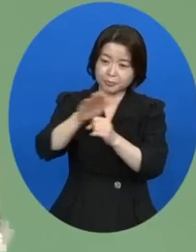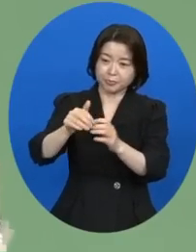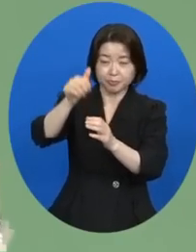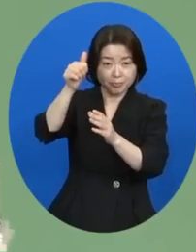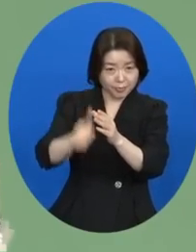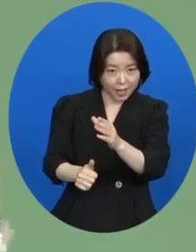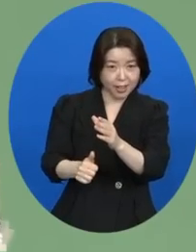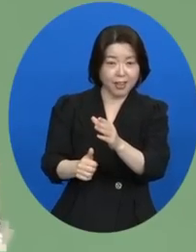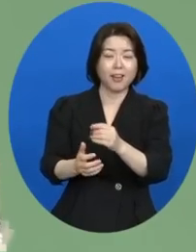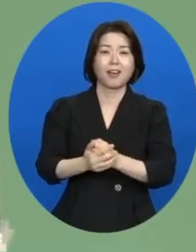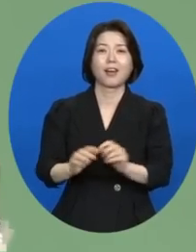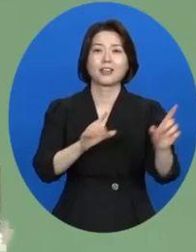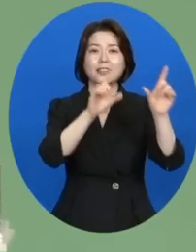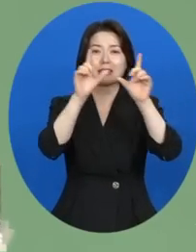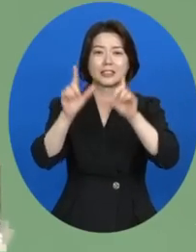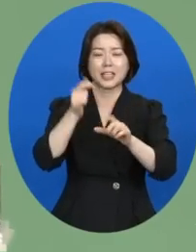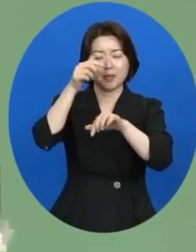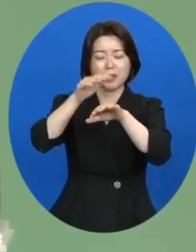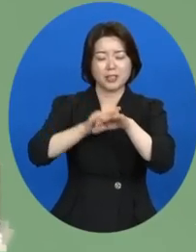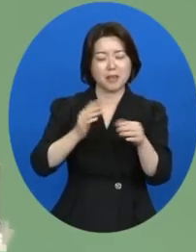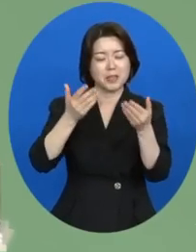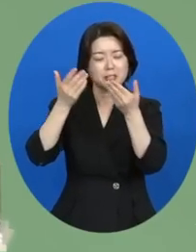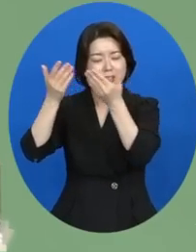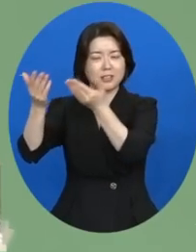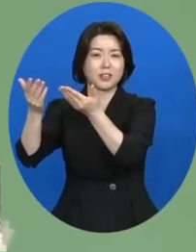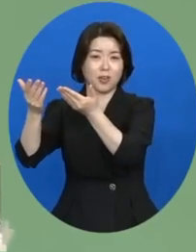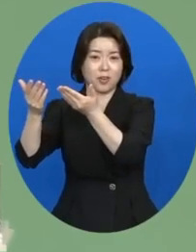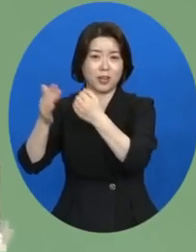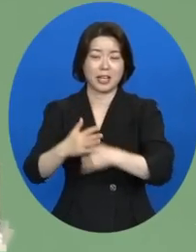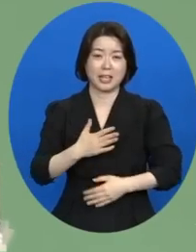빠져서 삶의 예배를 드리며